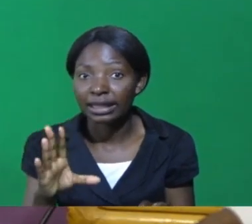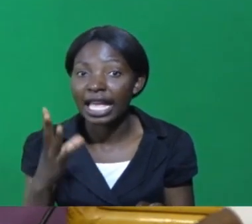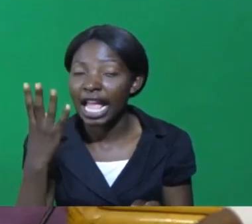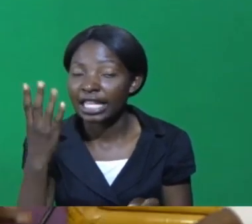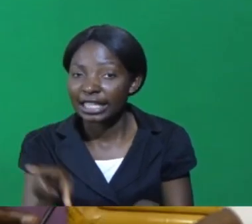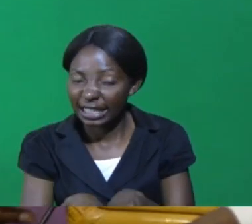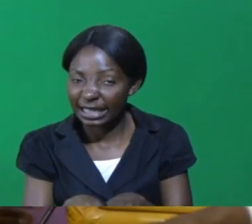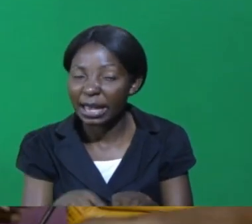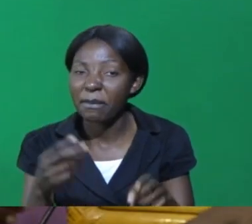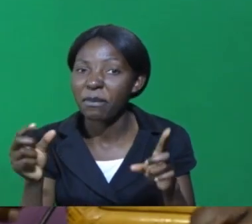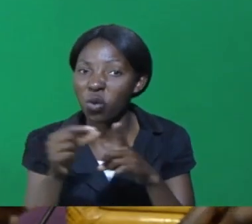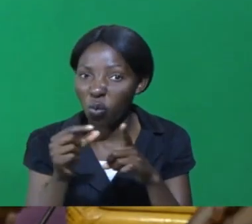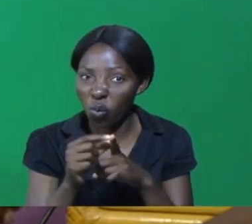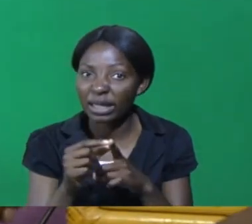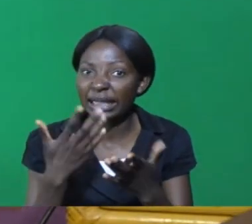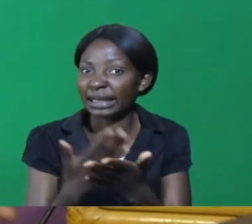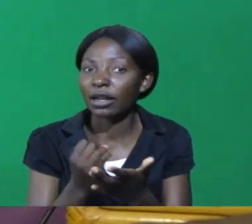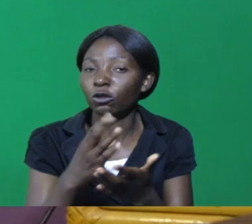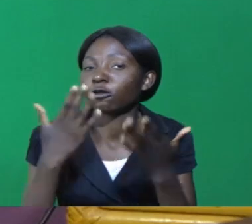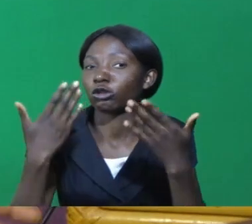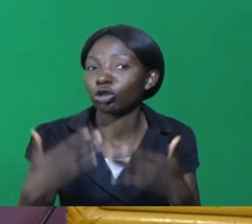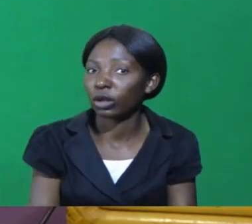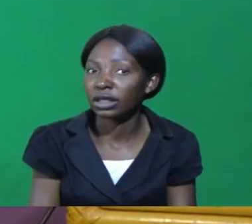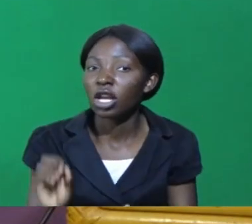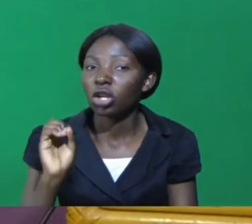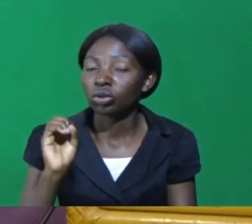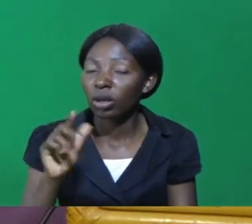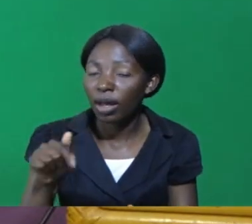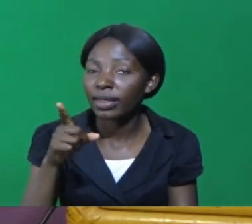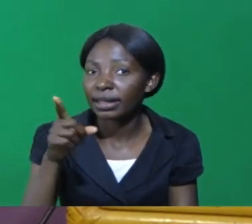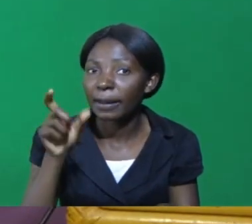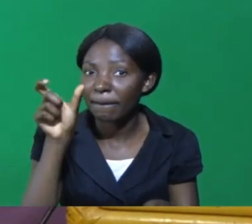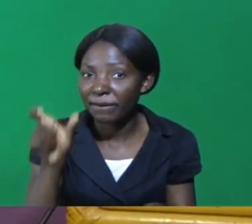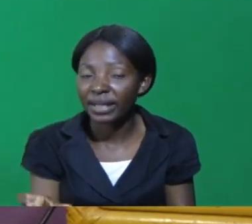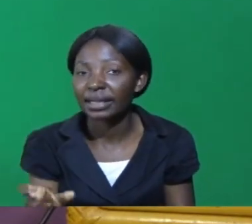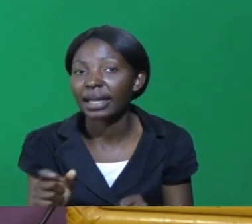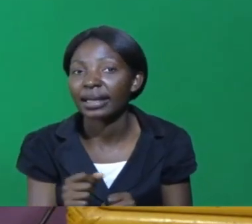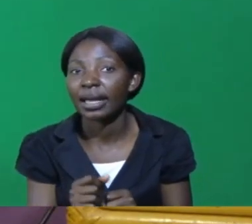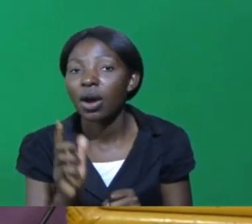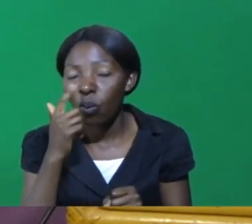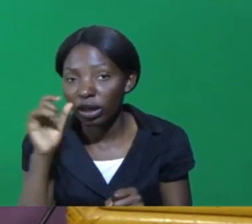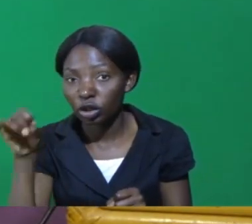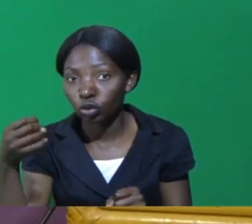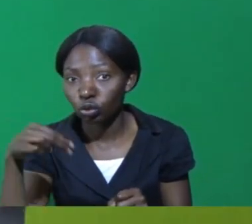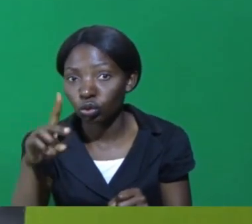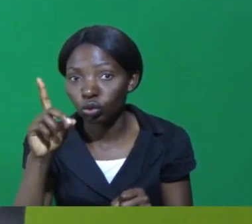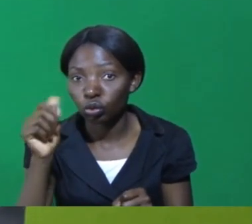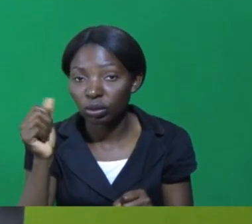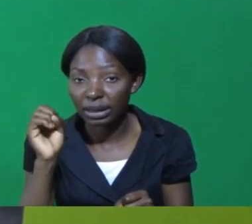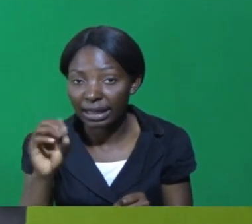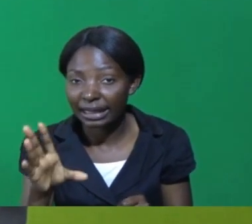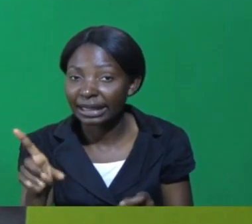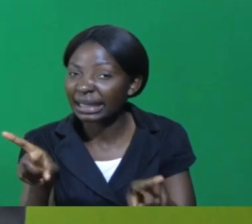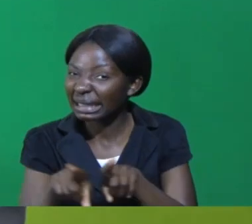kuti wekurashika. Saka ndinoda kuti vaone kuti munhu watiri kutaura kauyu. Kana Judas aitonzi